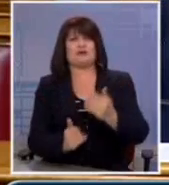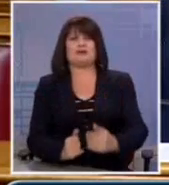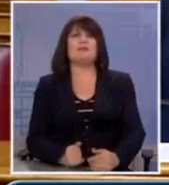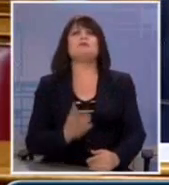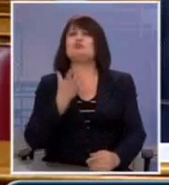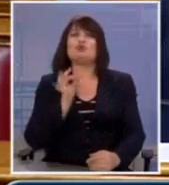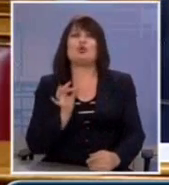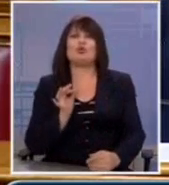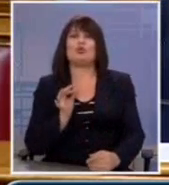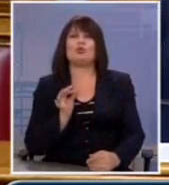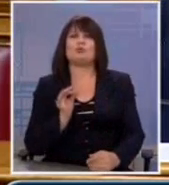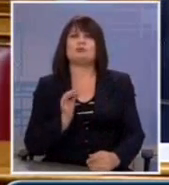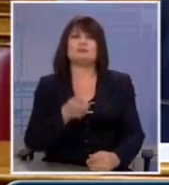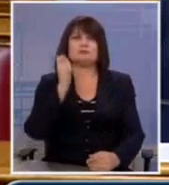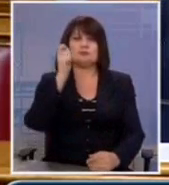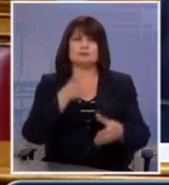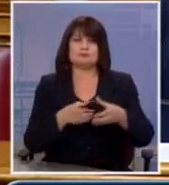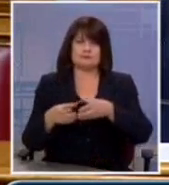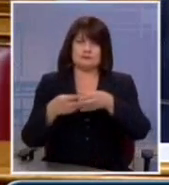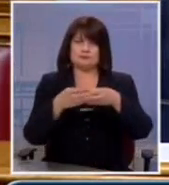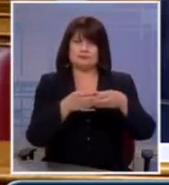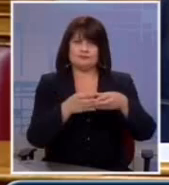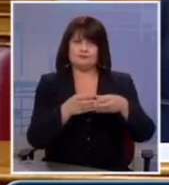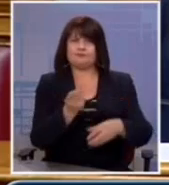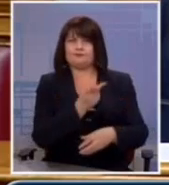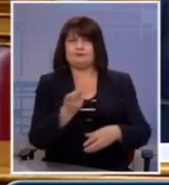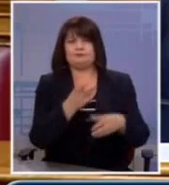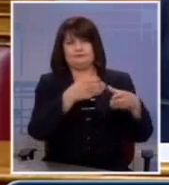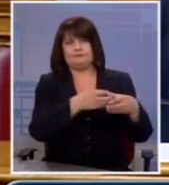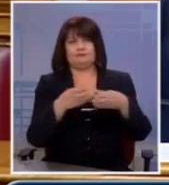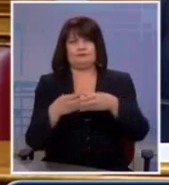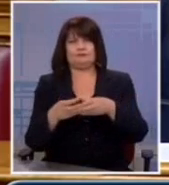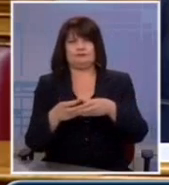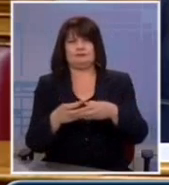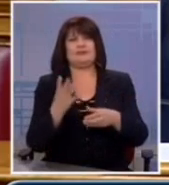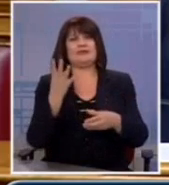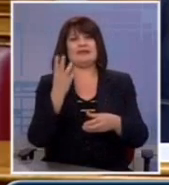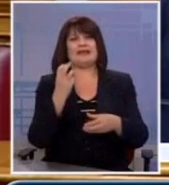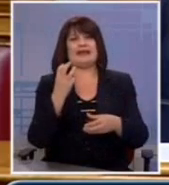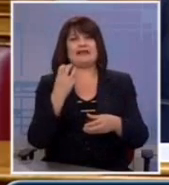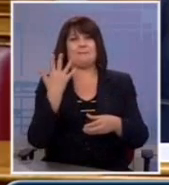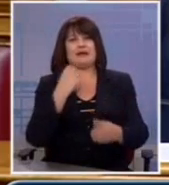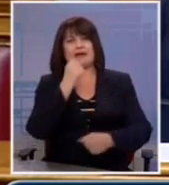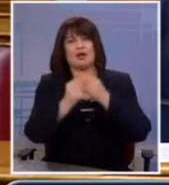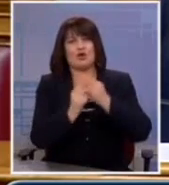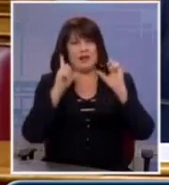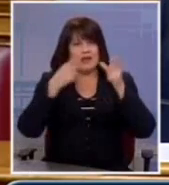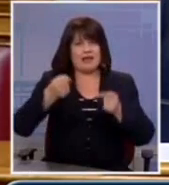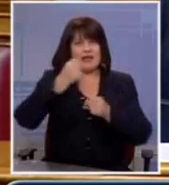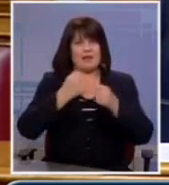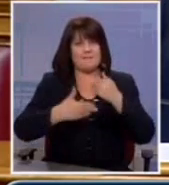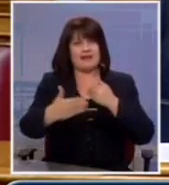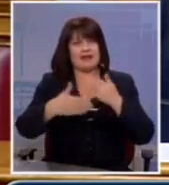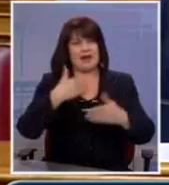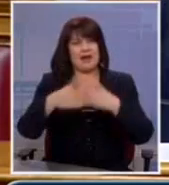διότι τα κομματικά επιτελεία των δύο κομμάτων που επί 40-35 χρόνια μετά τη μεταπολίτευση ήταν στην